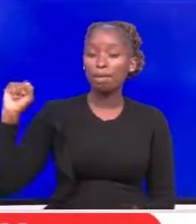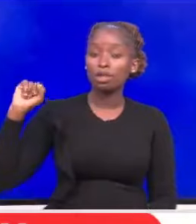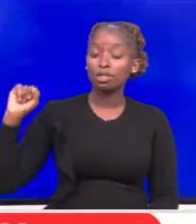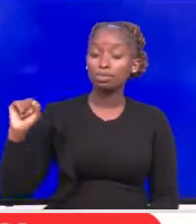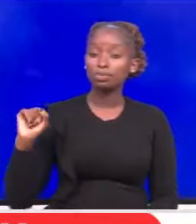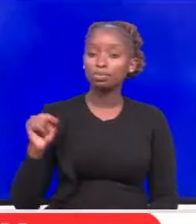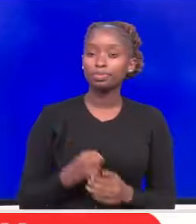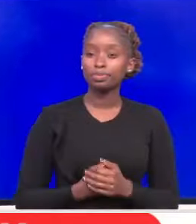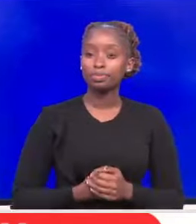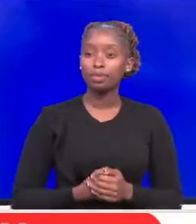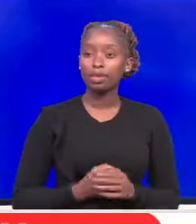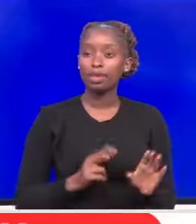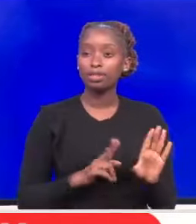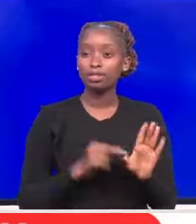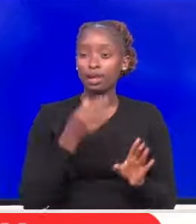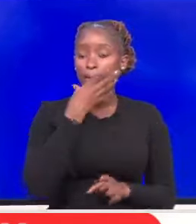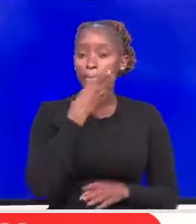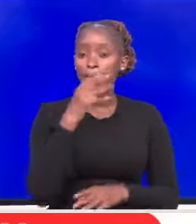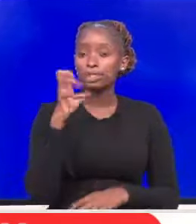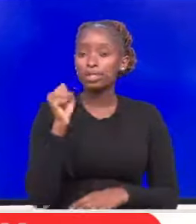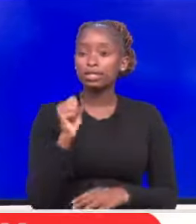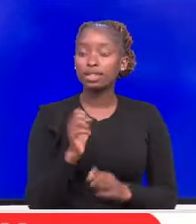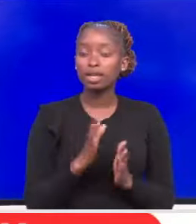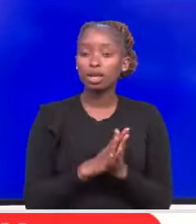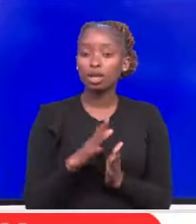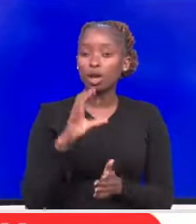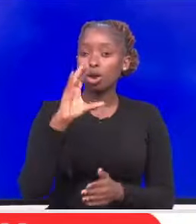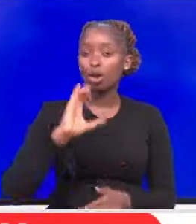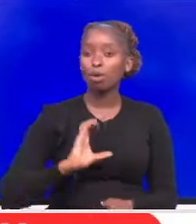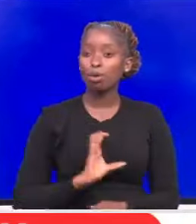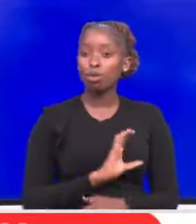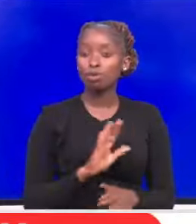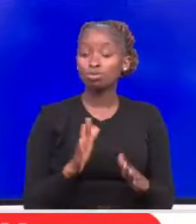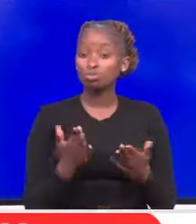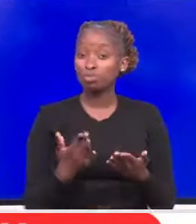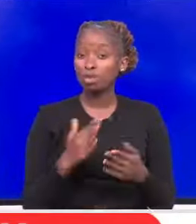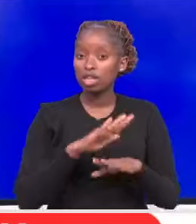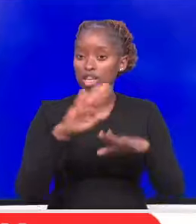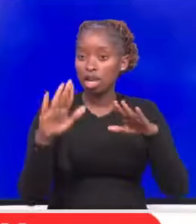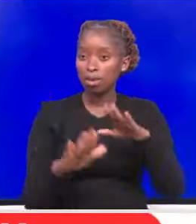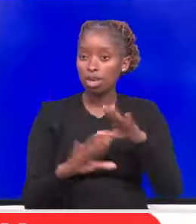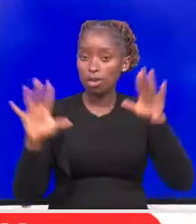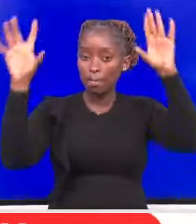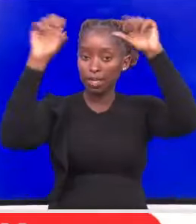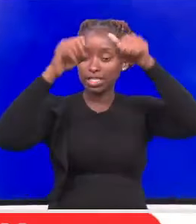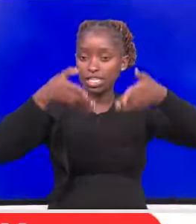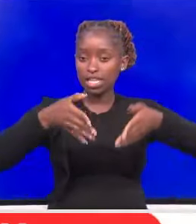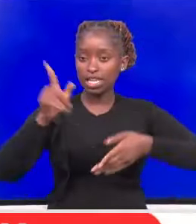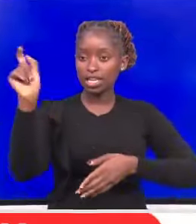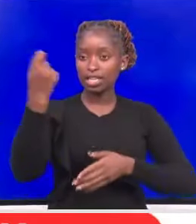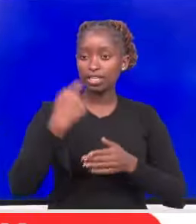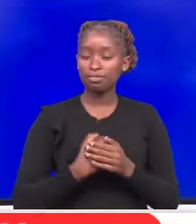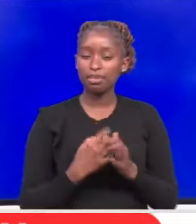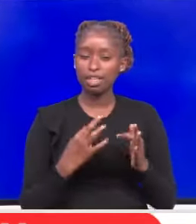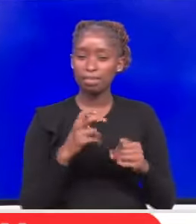wa cabinet subcommittees anaitwa deputy president wa Kenya. Kama mjumbe wa Kiambu nasema